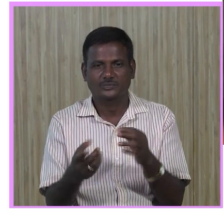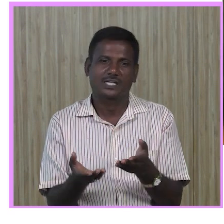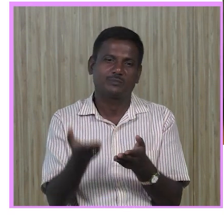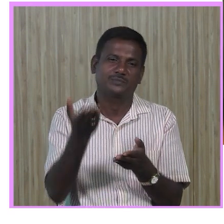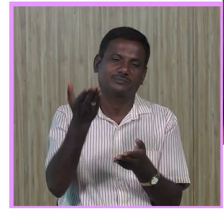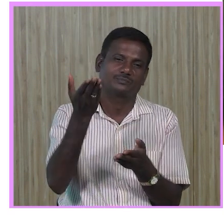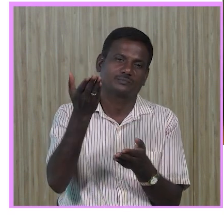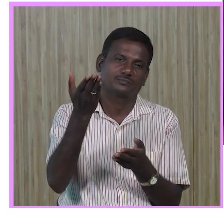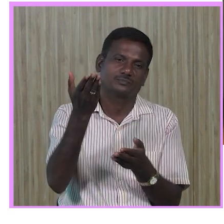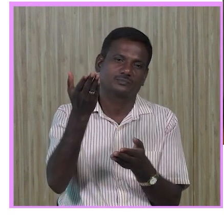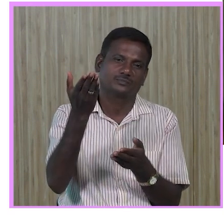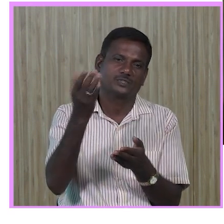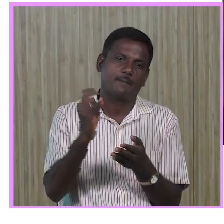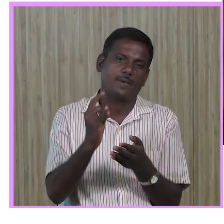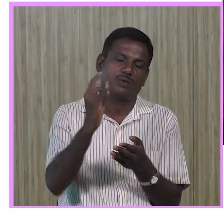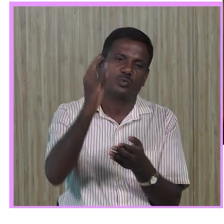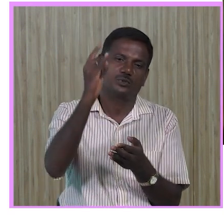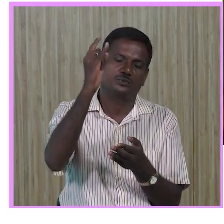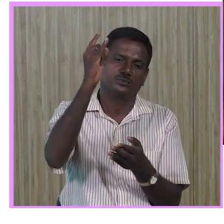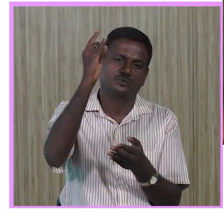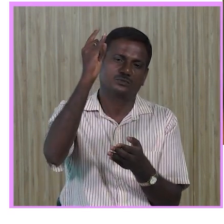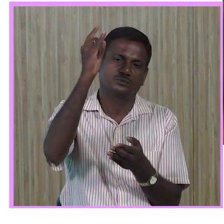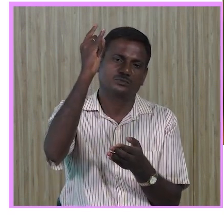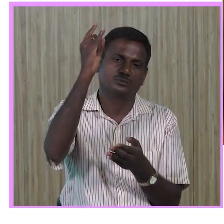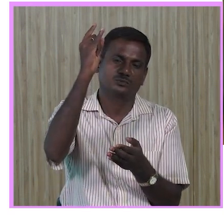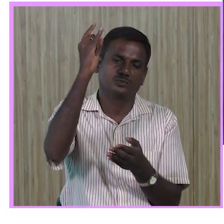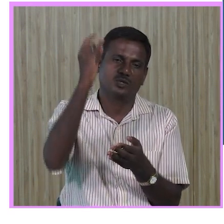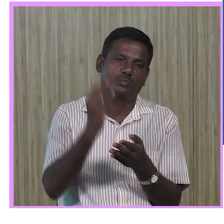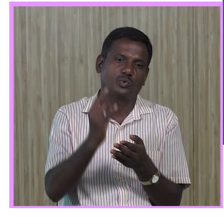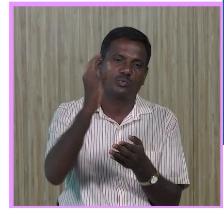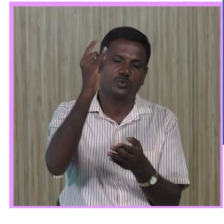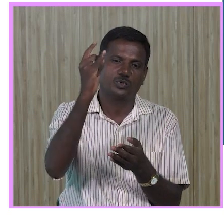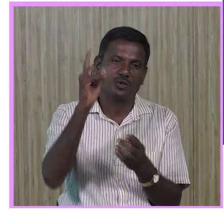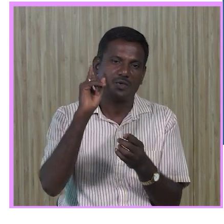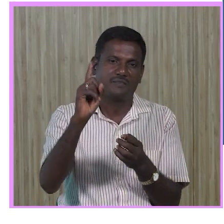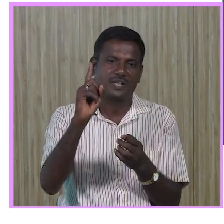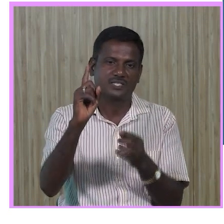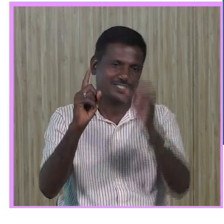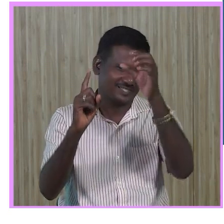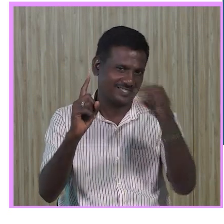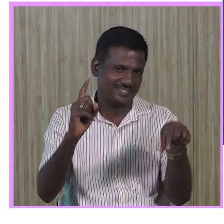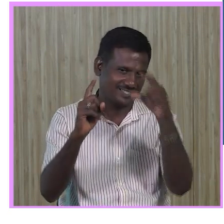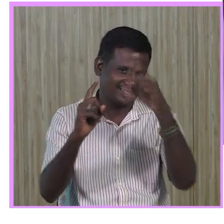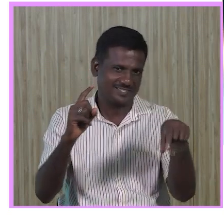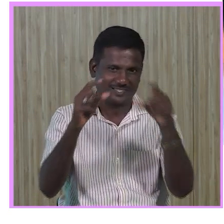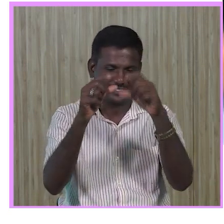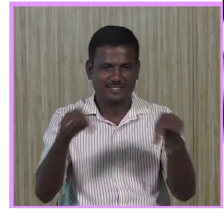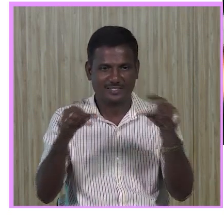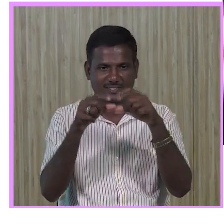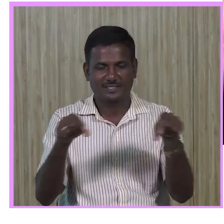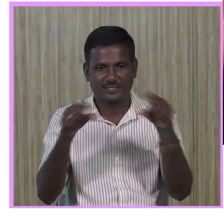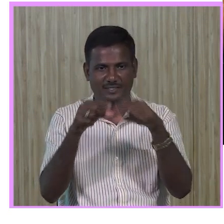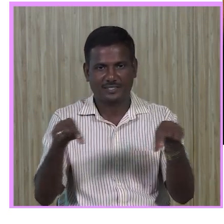கிளம்புது, மேலே நோக்கி போயிட்டு இருக்கு. அப்படி போகும்போது முதல் கட்ட ராக்கெட்டானது அந்த பகுதியை